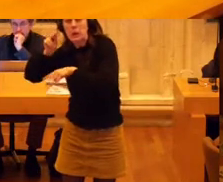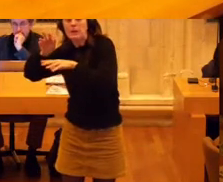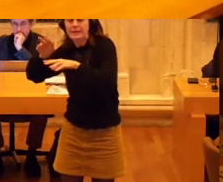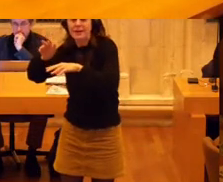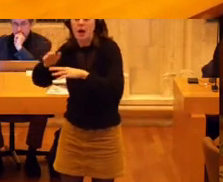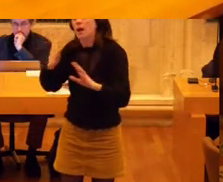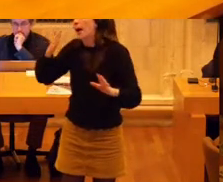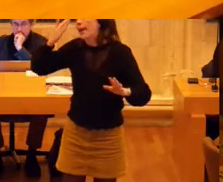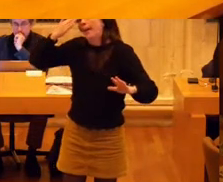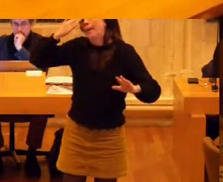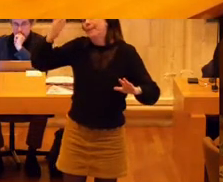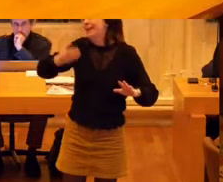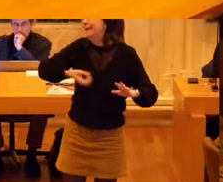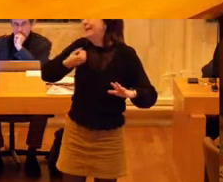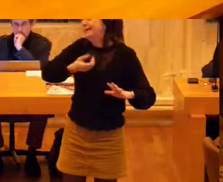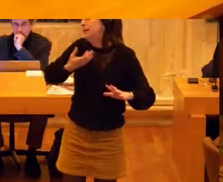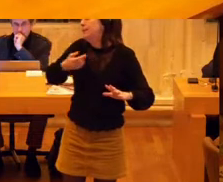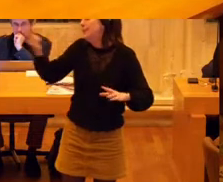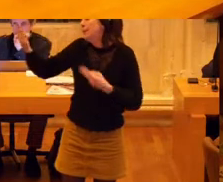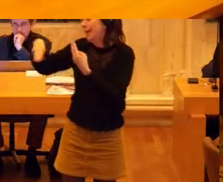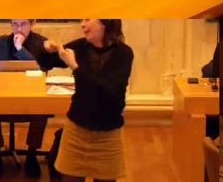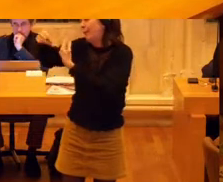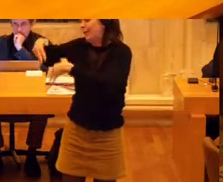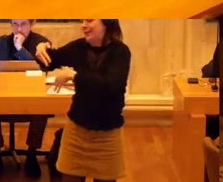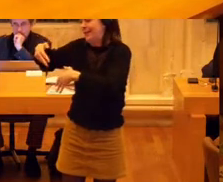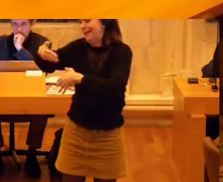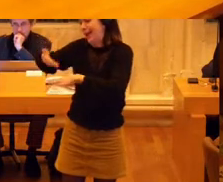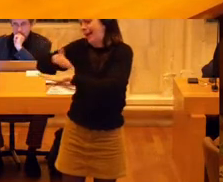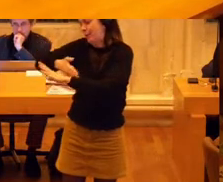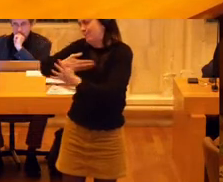si je parle et que tu as déjà répondu, j'en suis désolée.